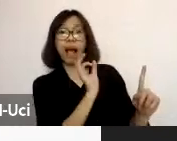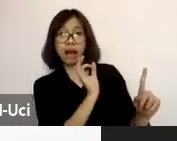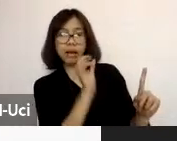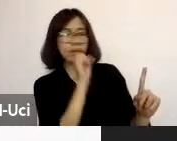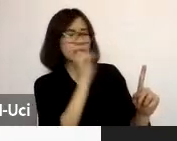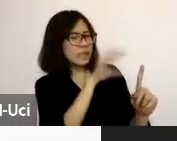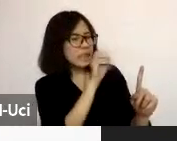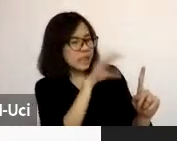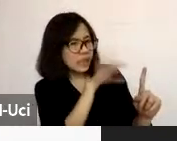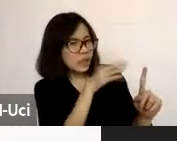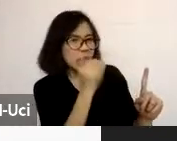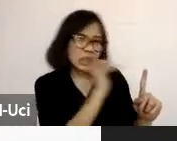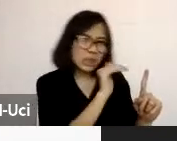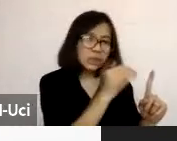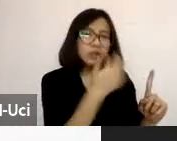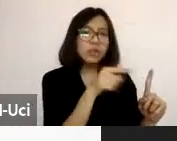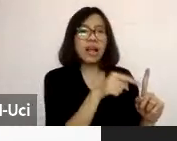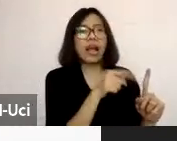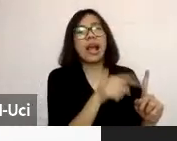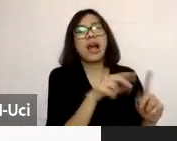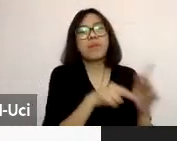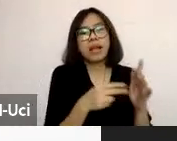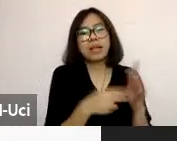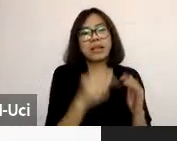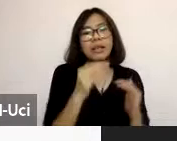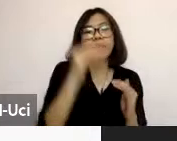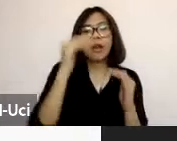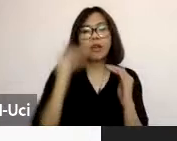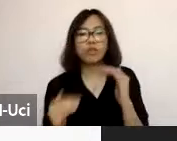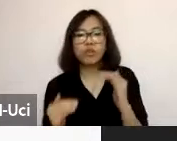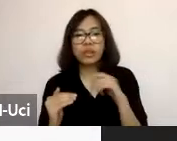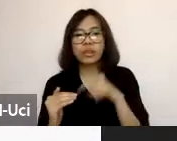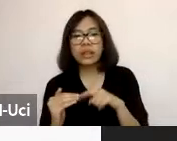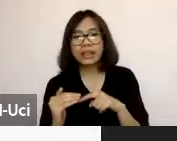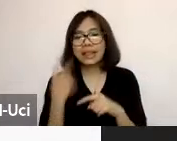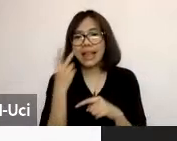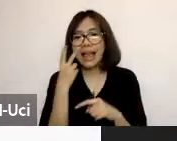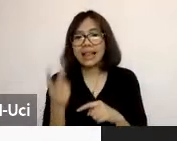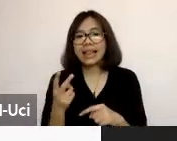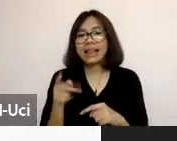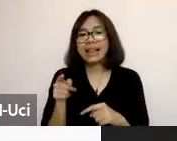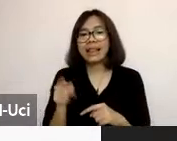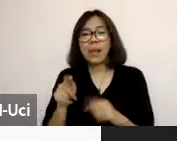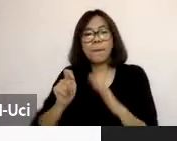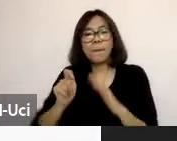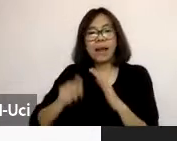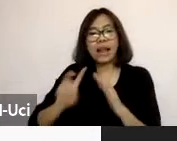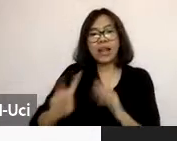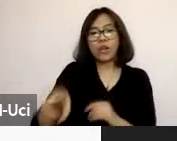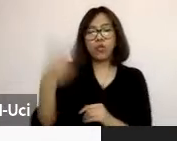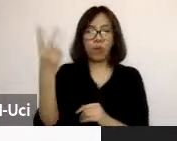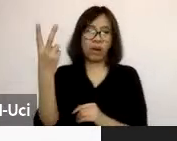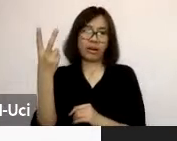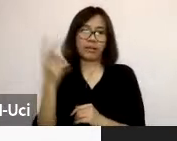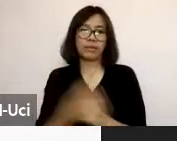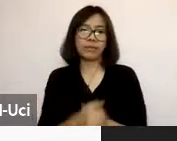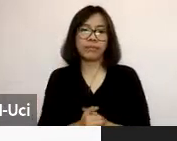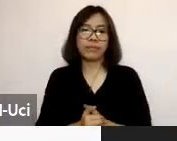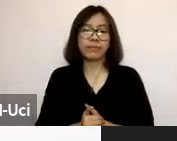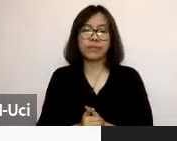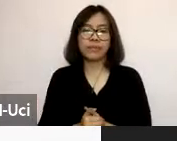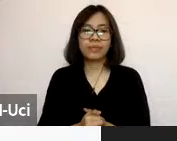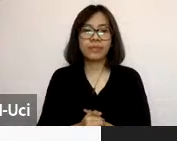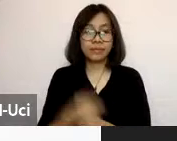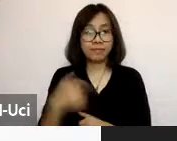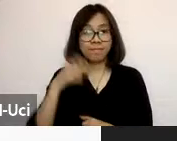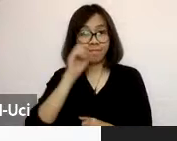masuk ke ranah yang bawah ini dengan bapak Nah demikian ibu dan bapak yang bisa